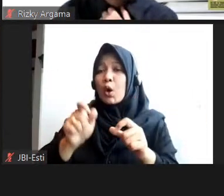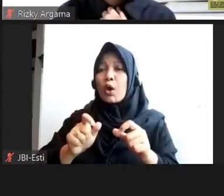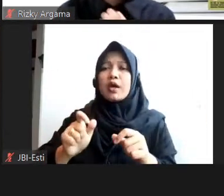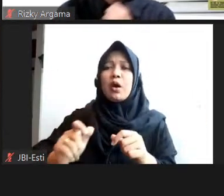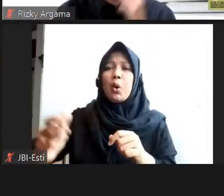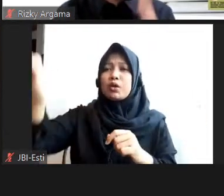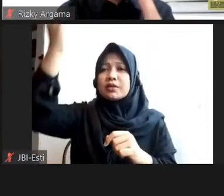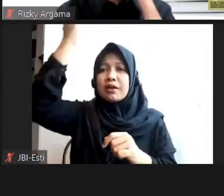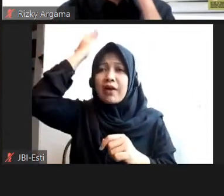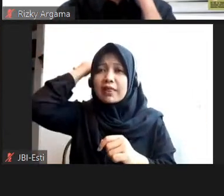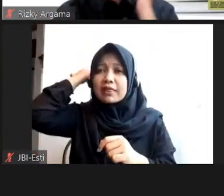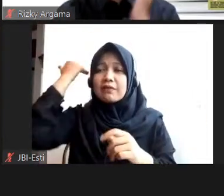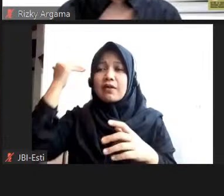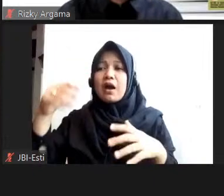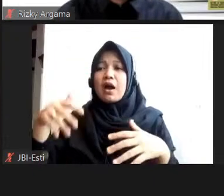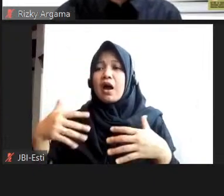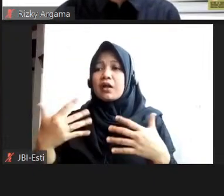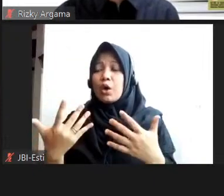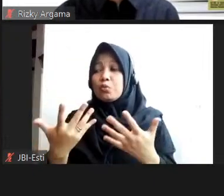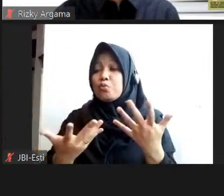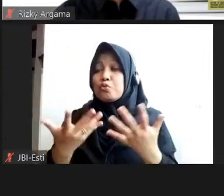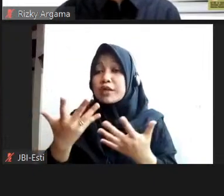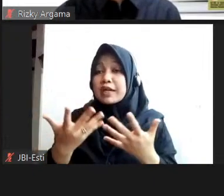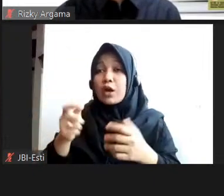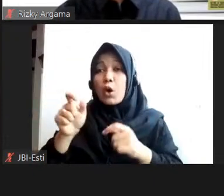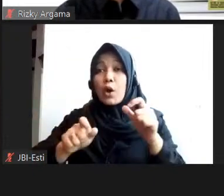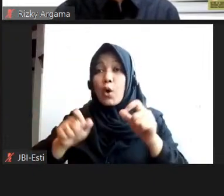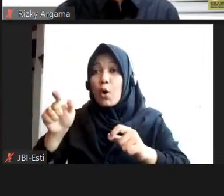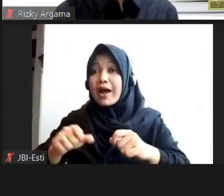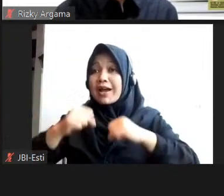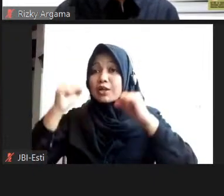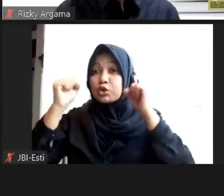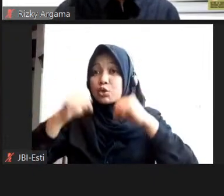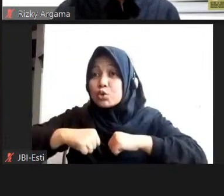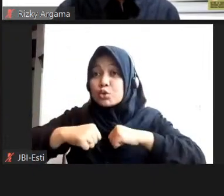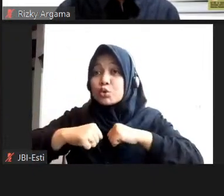cenderung bahkan setuju dengan upaya